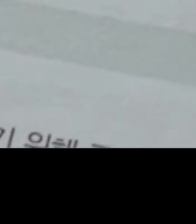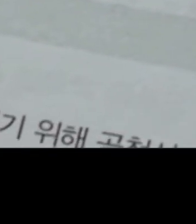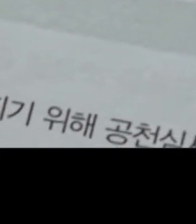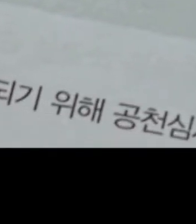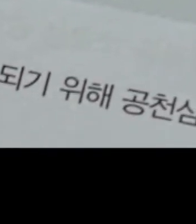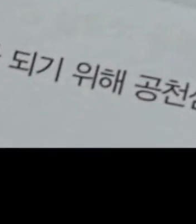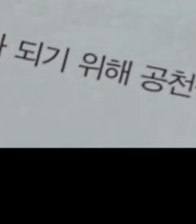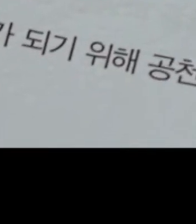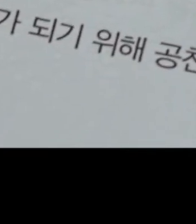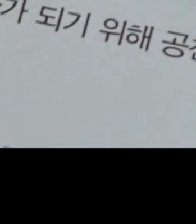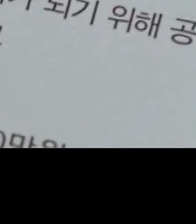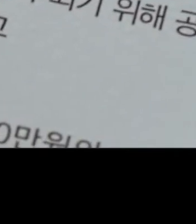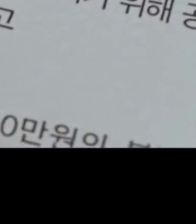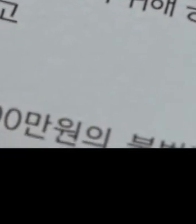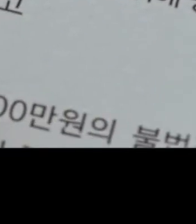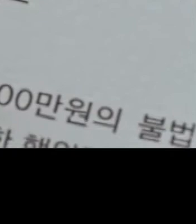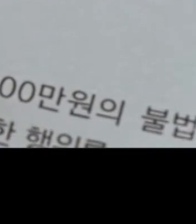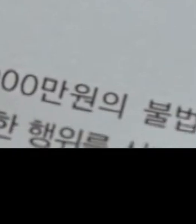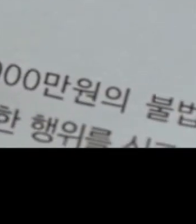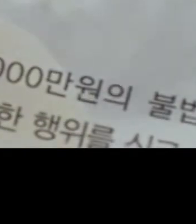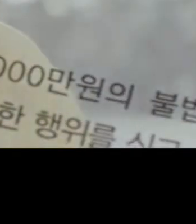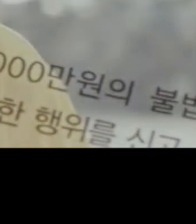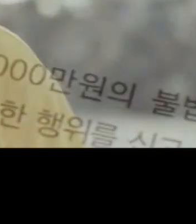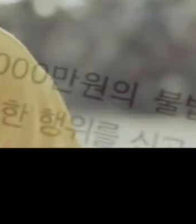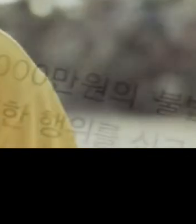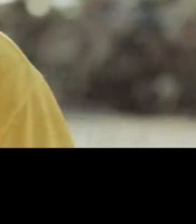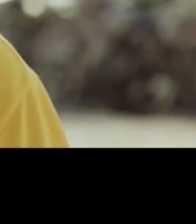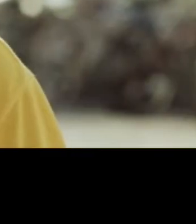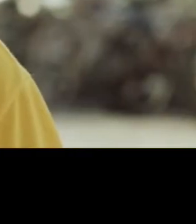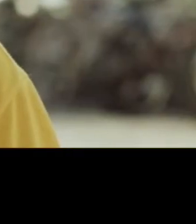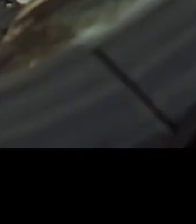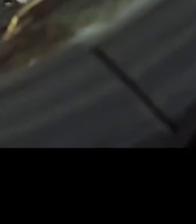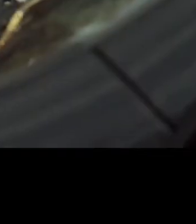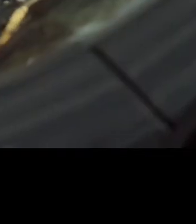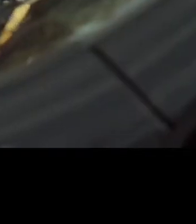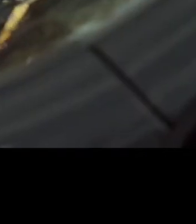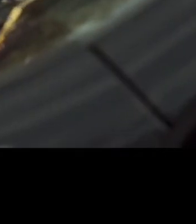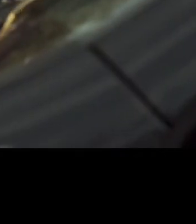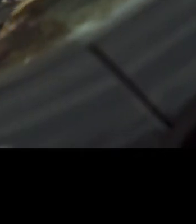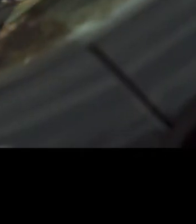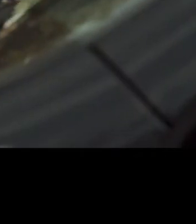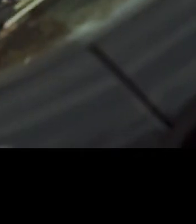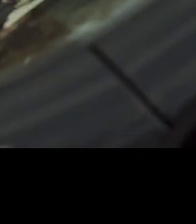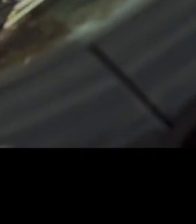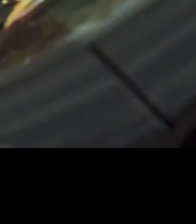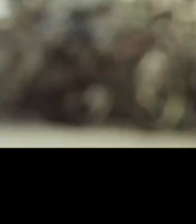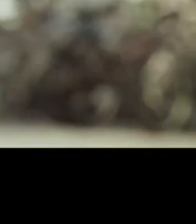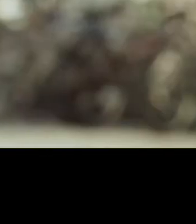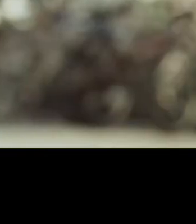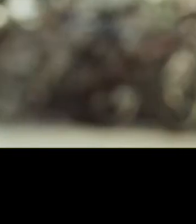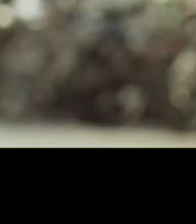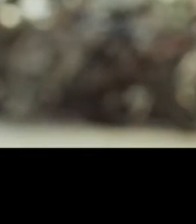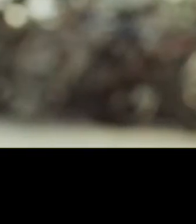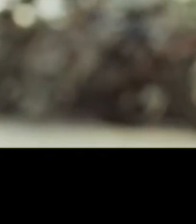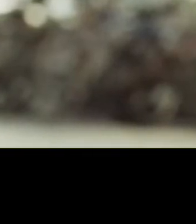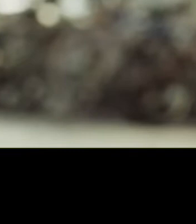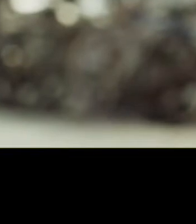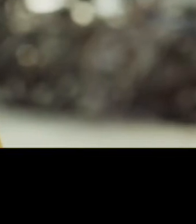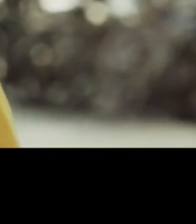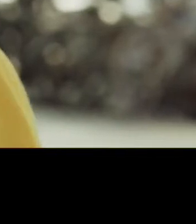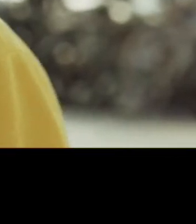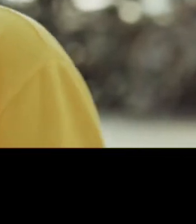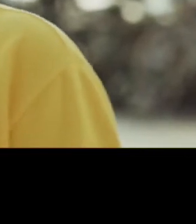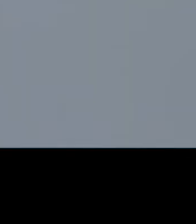페이지에 살해 예시와 억대의 포상금 액수가 나와 있다. 예선은 그 모습을 예사롭지 않은 표정으로 지켜보다가 황급히 자리를 뜨는